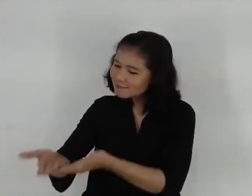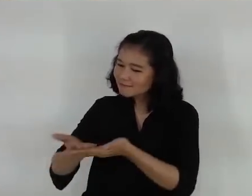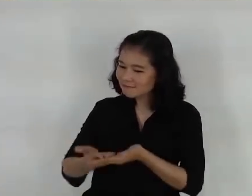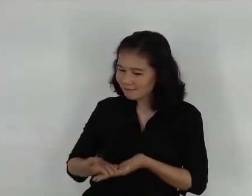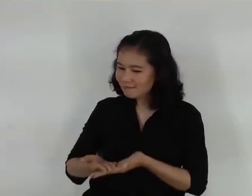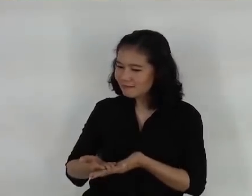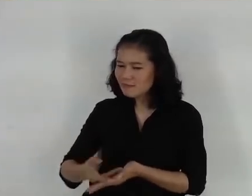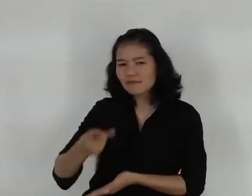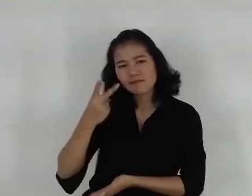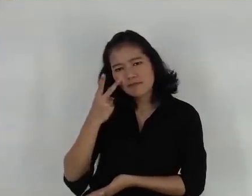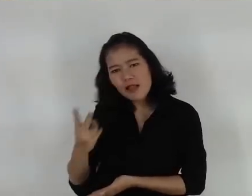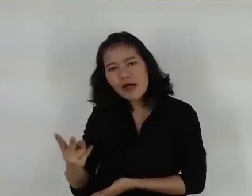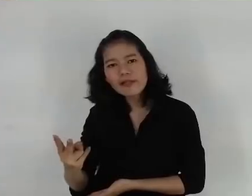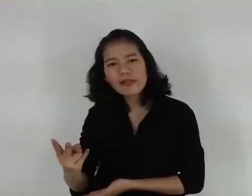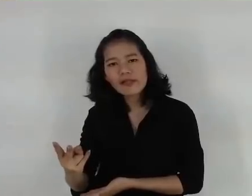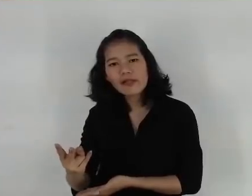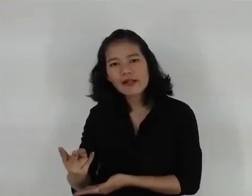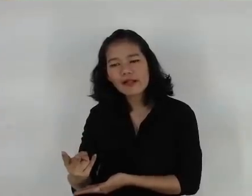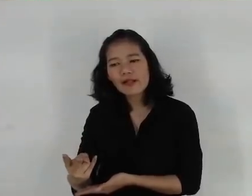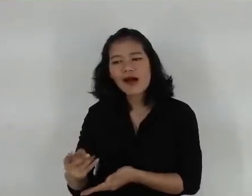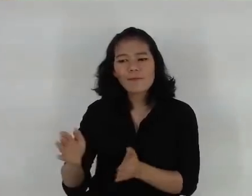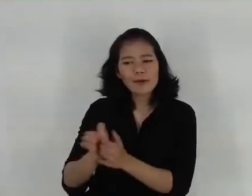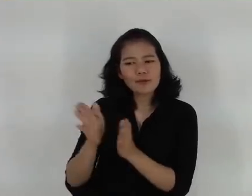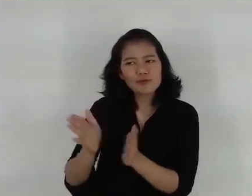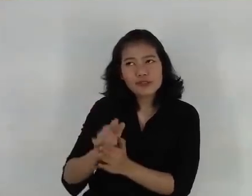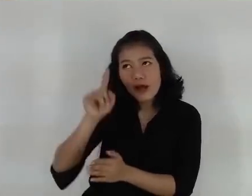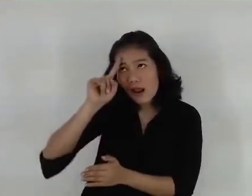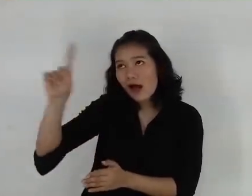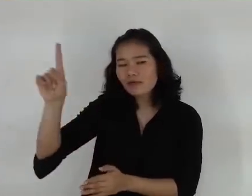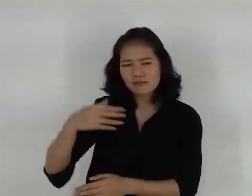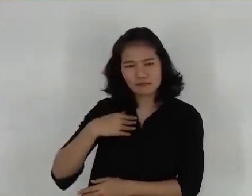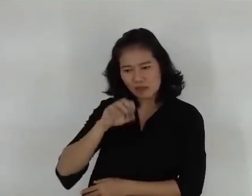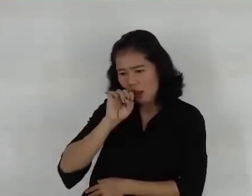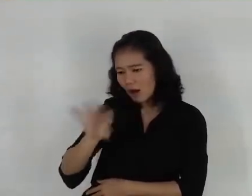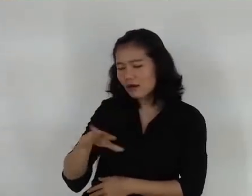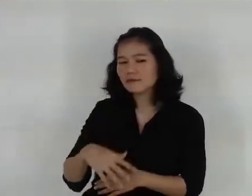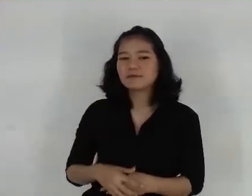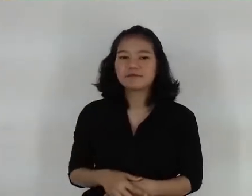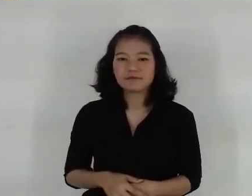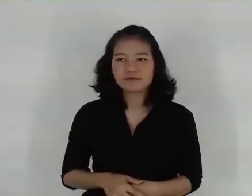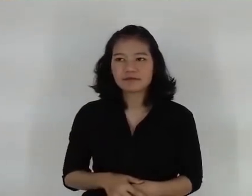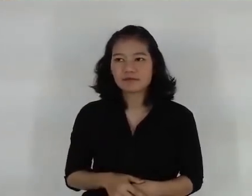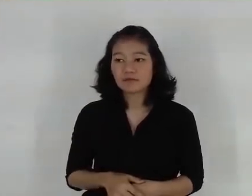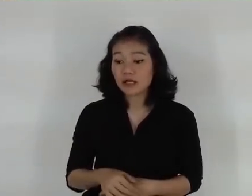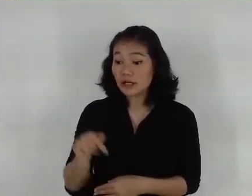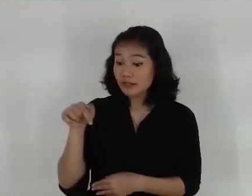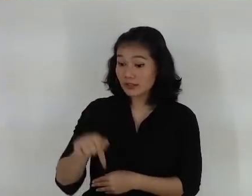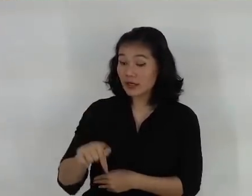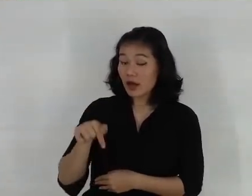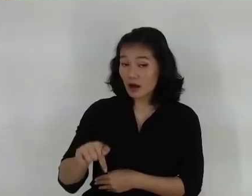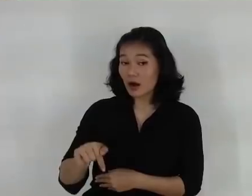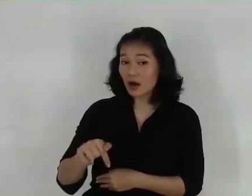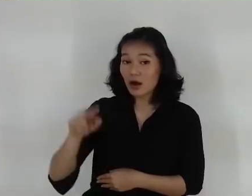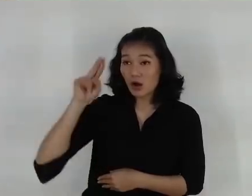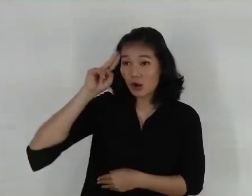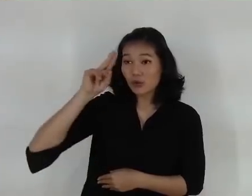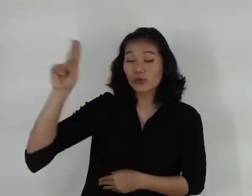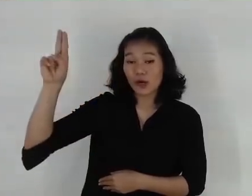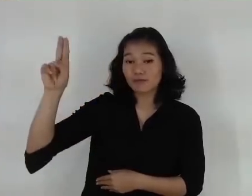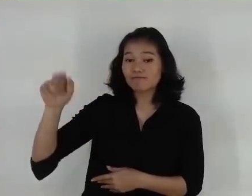menatapnya sambil memuji Allah katanya sekarang Tuhan